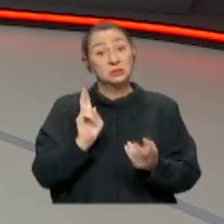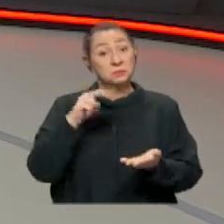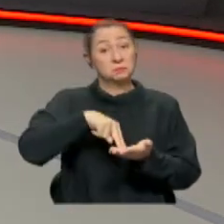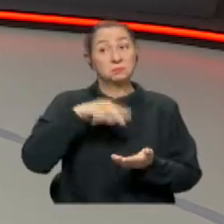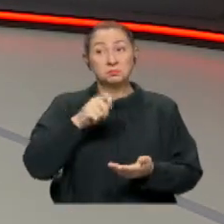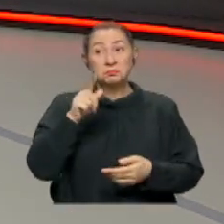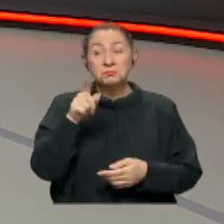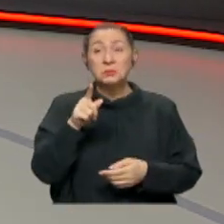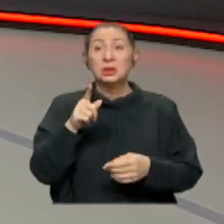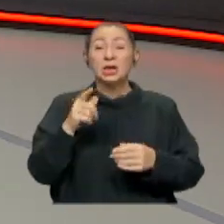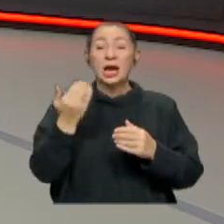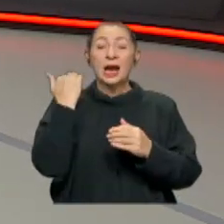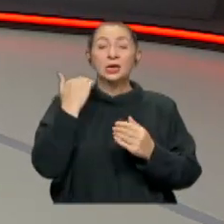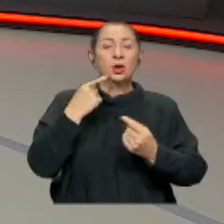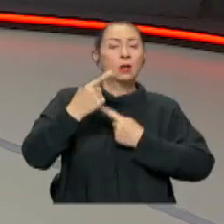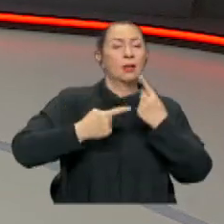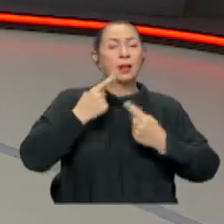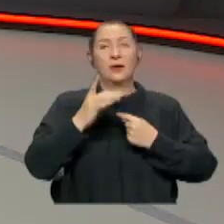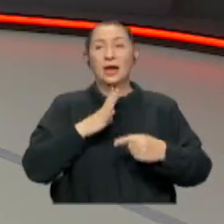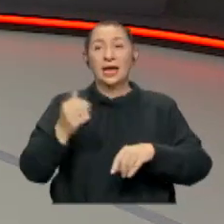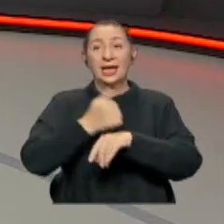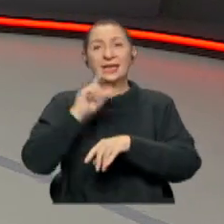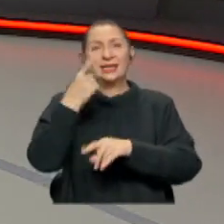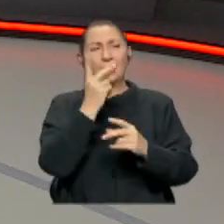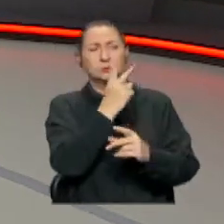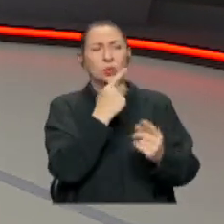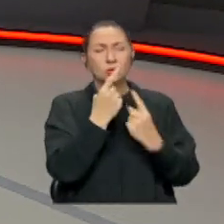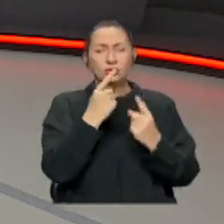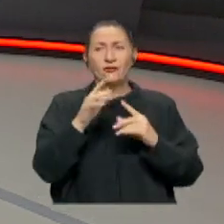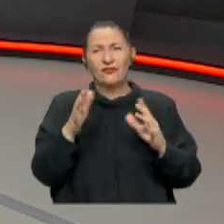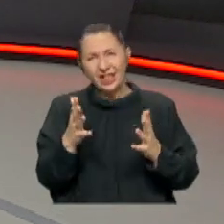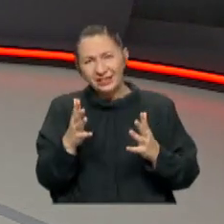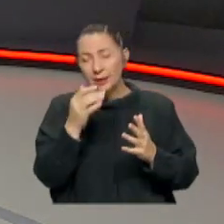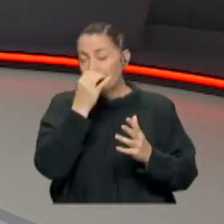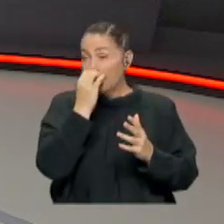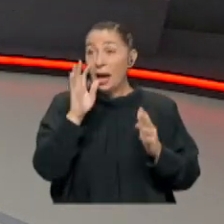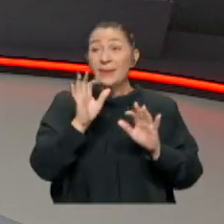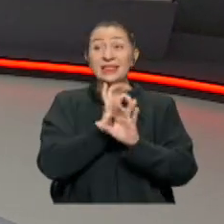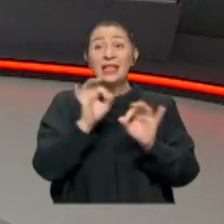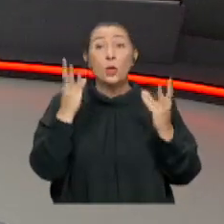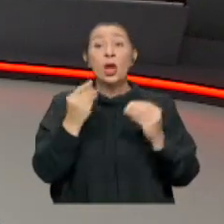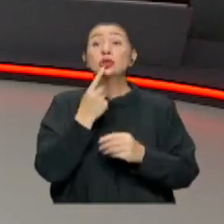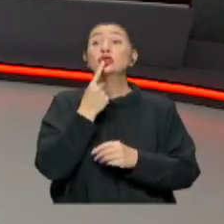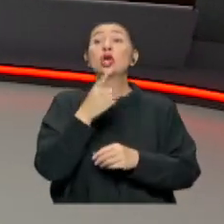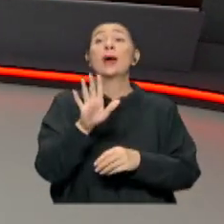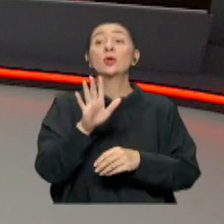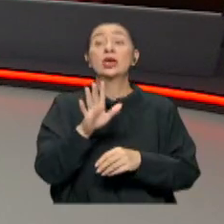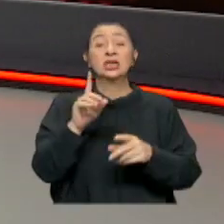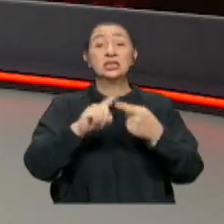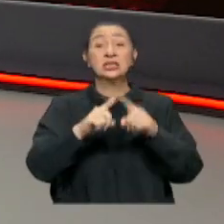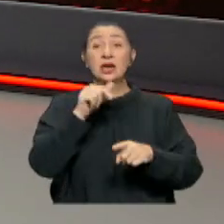yaptı polislerde konuşuluyordu iktidar tarafında konuşuluyordu filan ama tam olarak söylenmiyordu